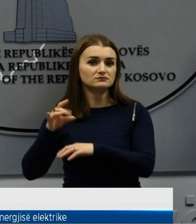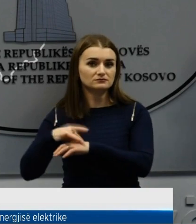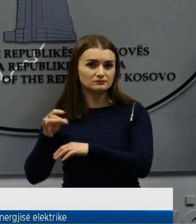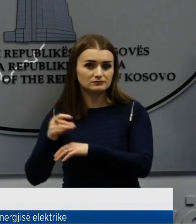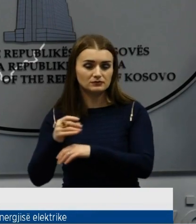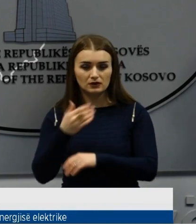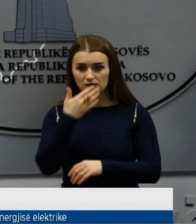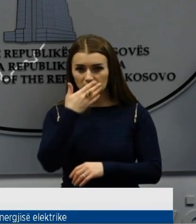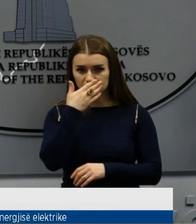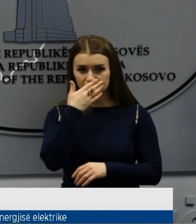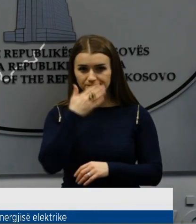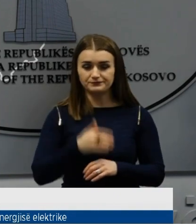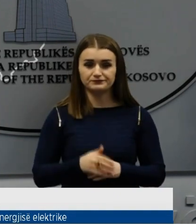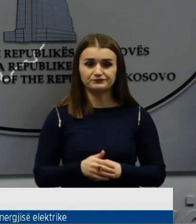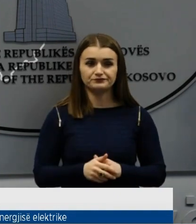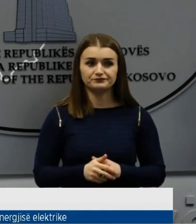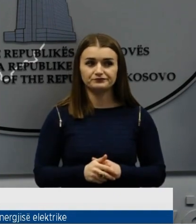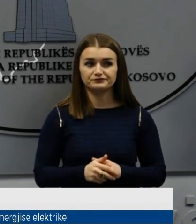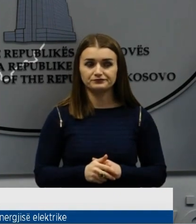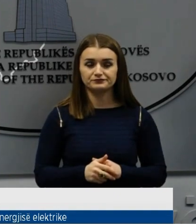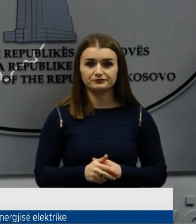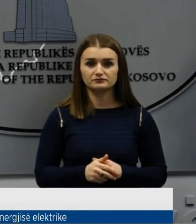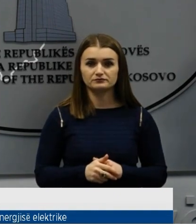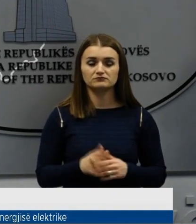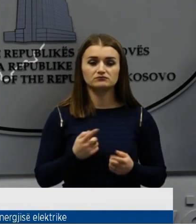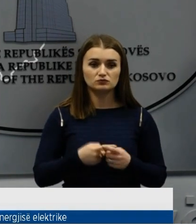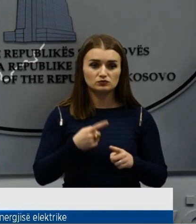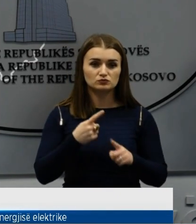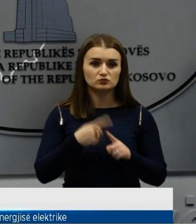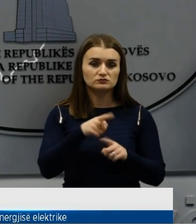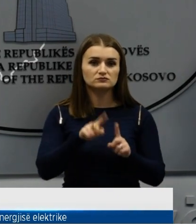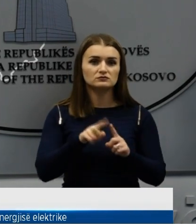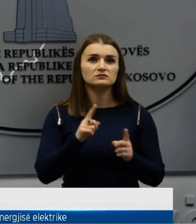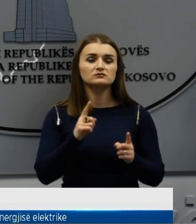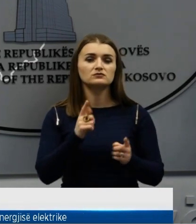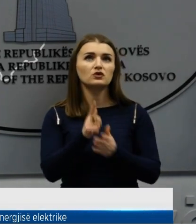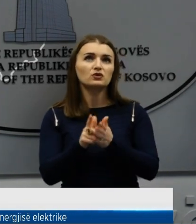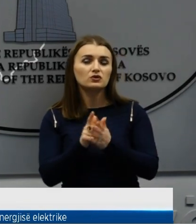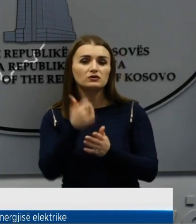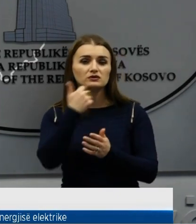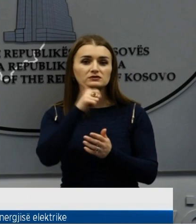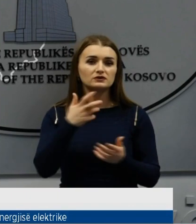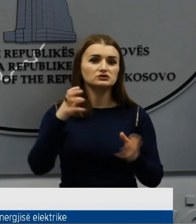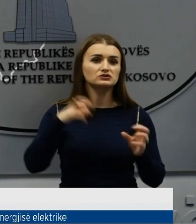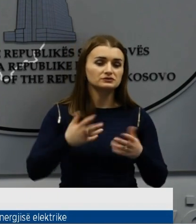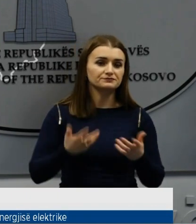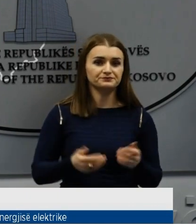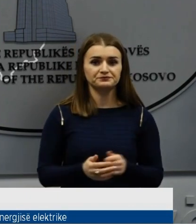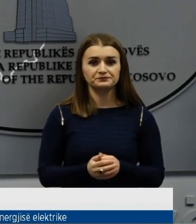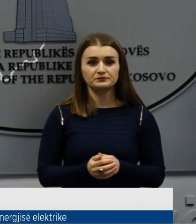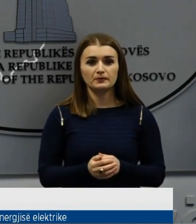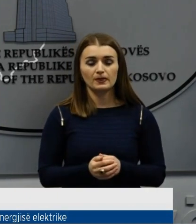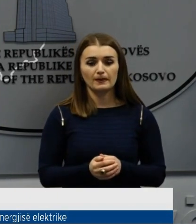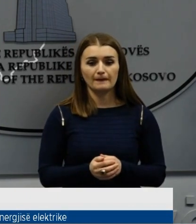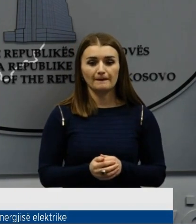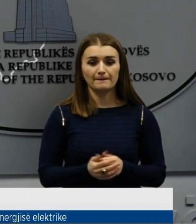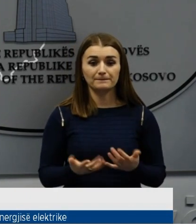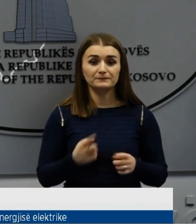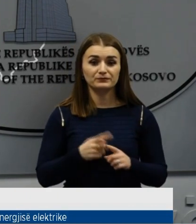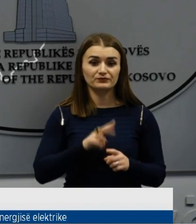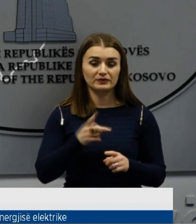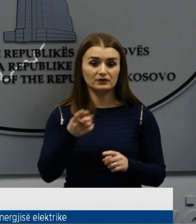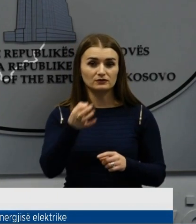apo edhe moti e faktorëve të tjerë natyror. Pyetja juaj nëse ka qenë